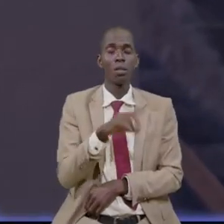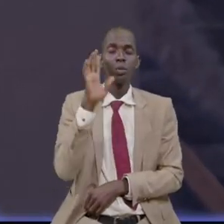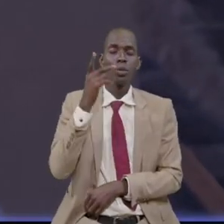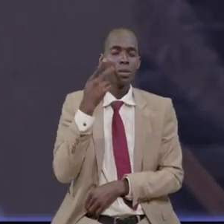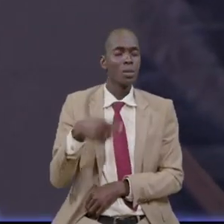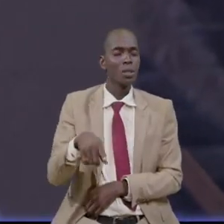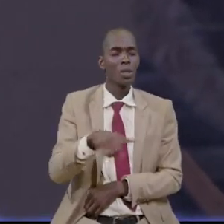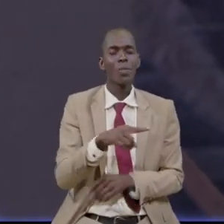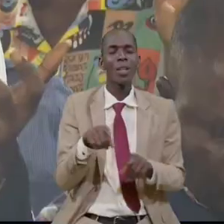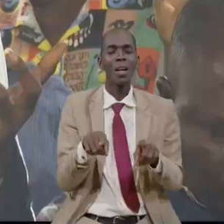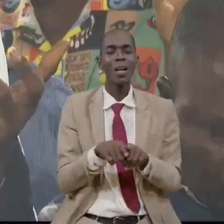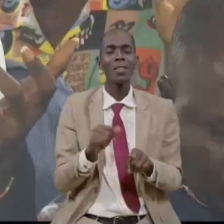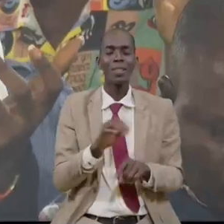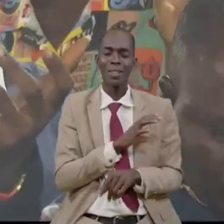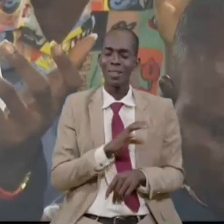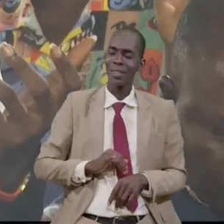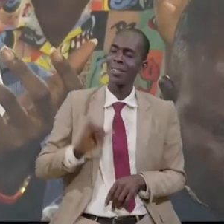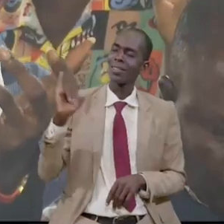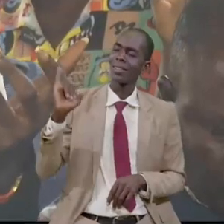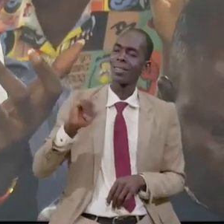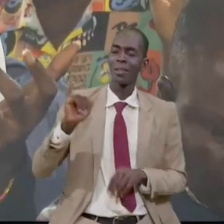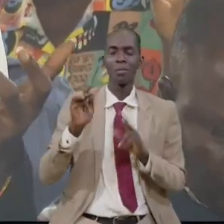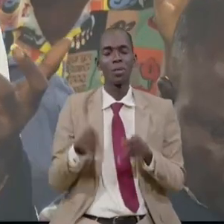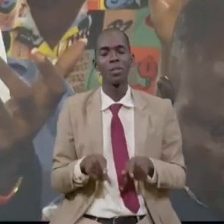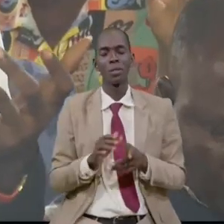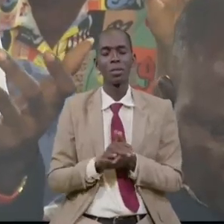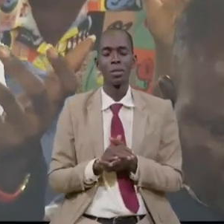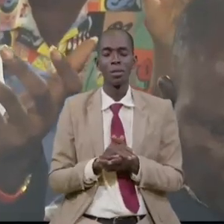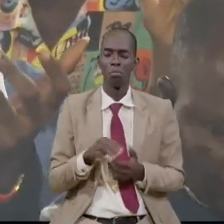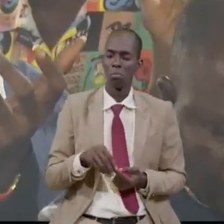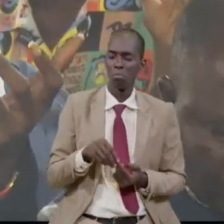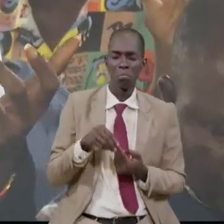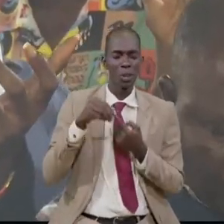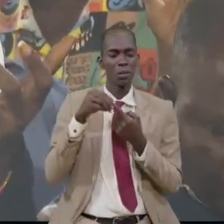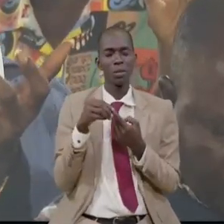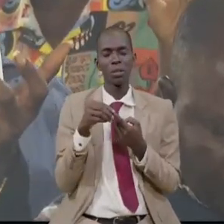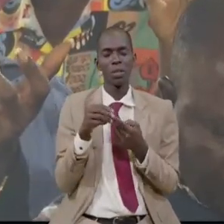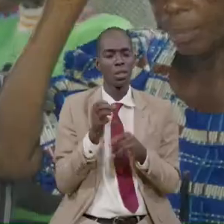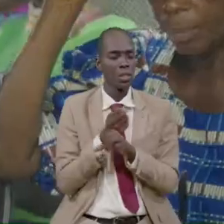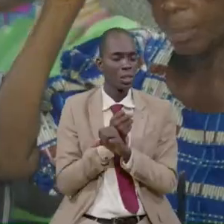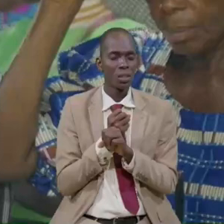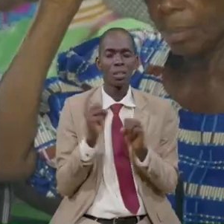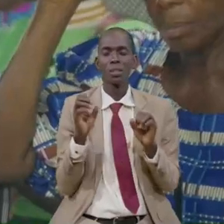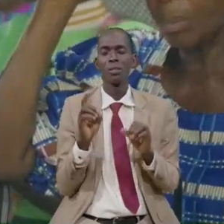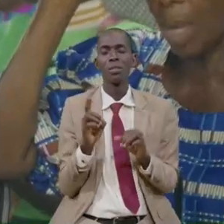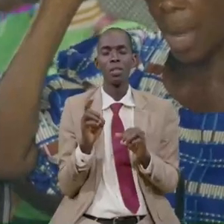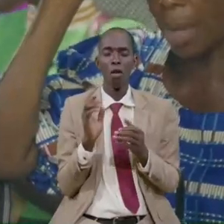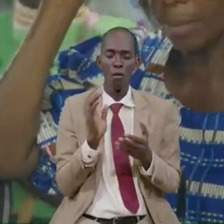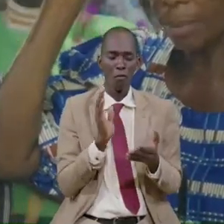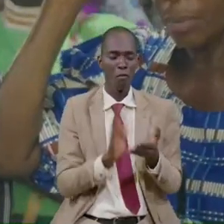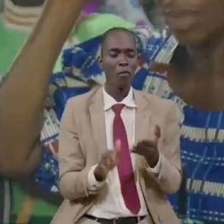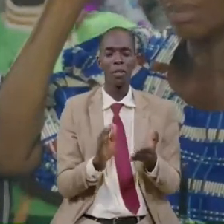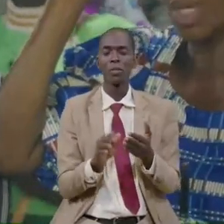temps qu'une personne qui ressemble à Christ spécial